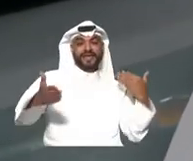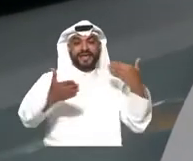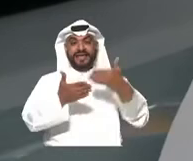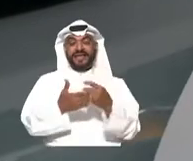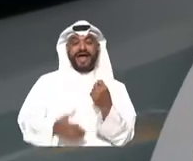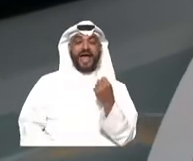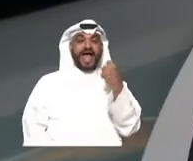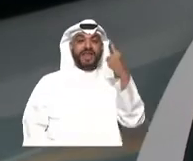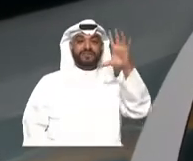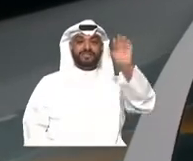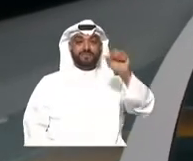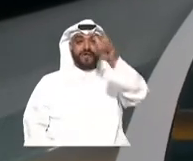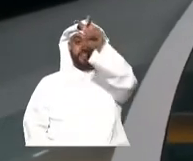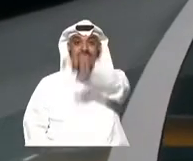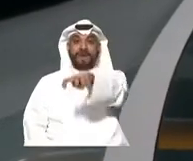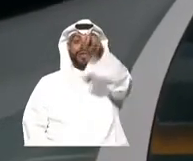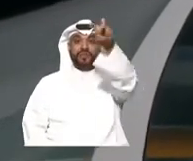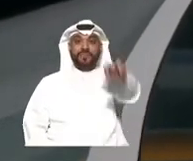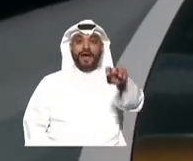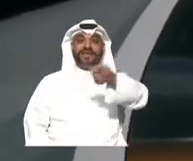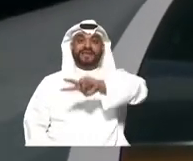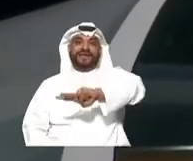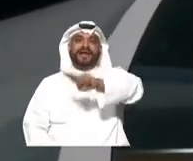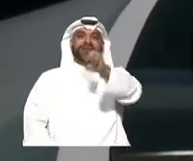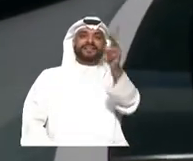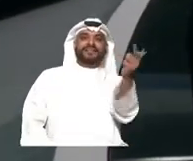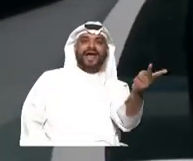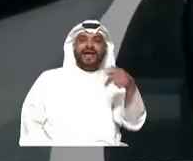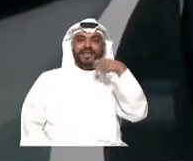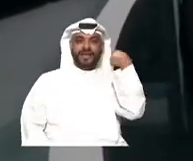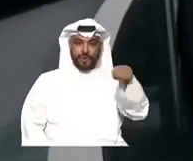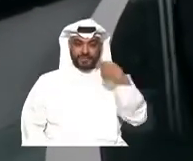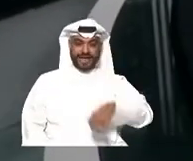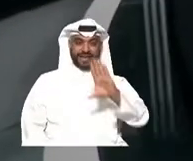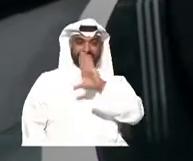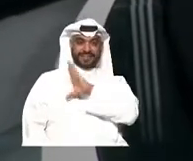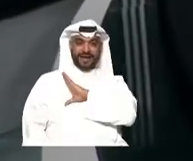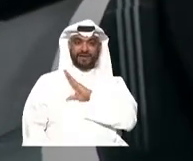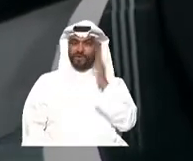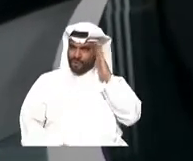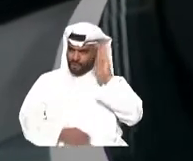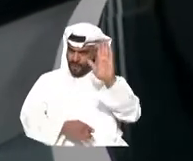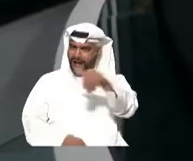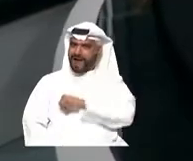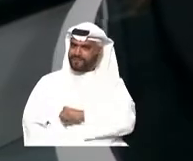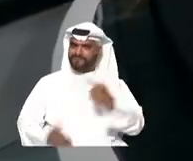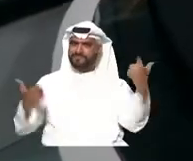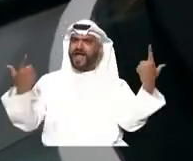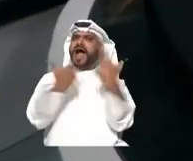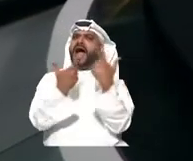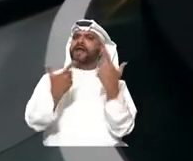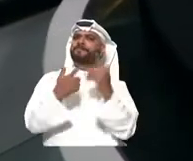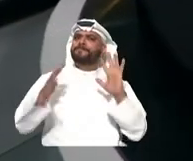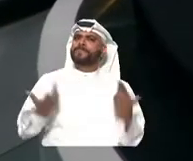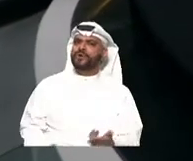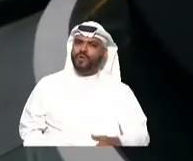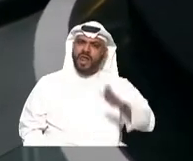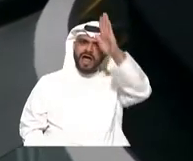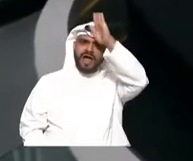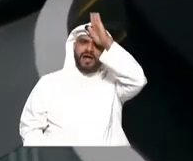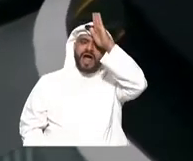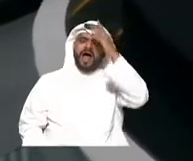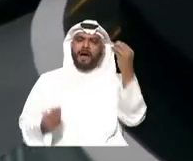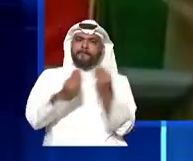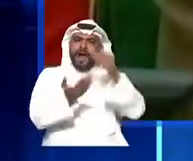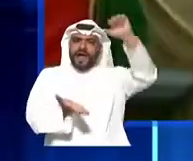88 اللي انتقل بعدها لوزارة الدفاع، هذه المرحلة هي مرحلة الحرب الإيرانية العراقية، وهذه مرحلة كانت من دق